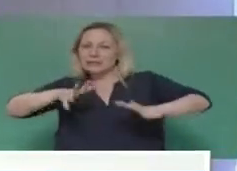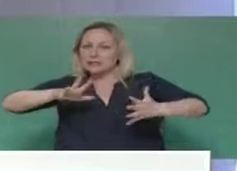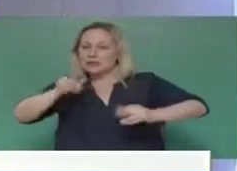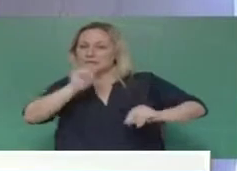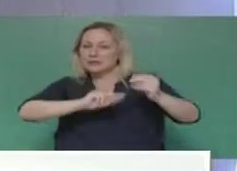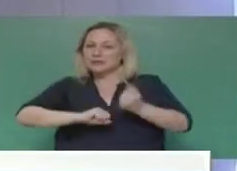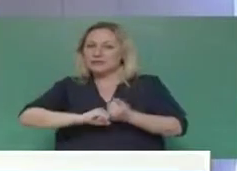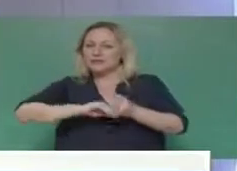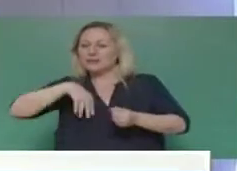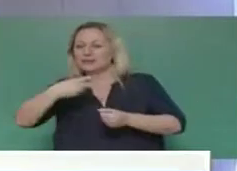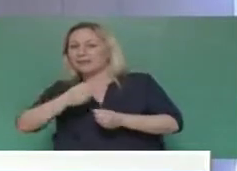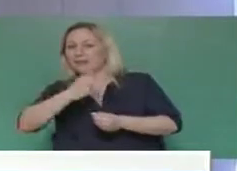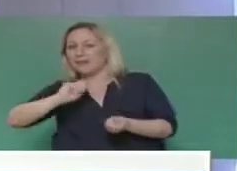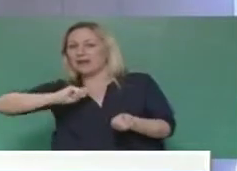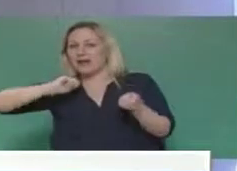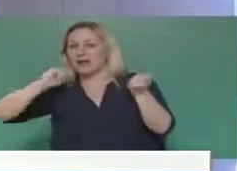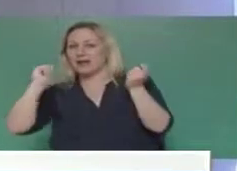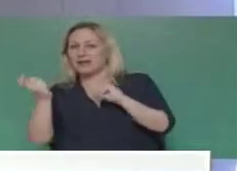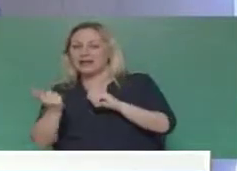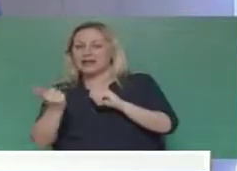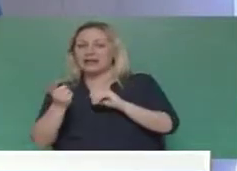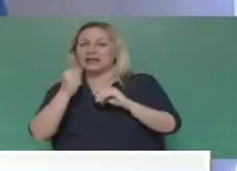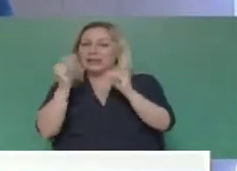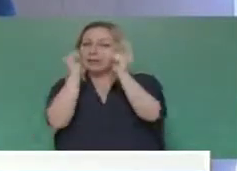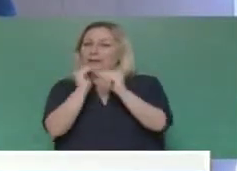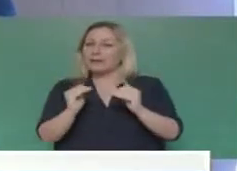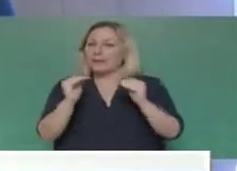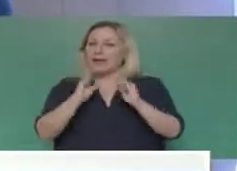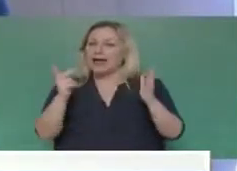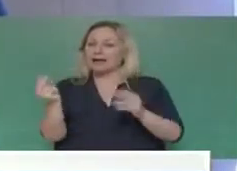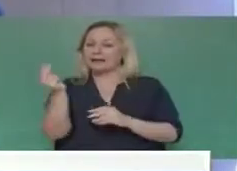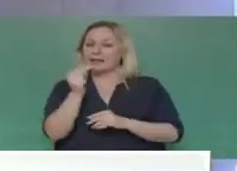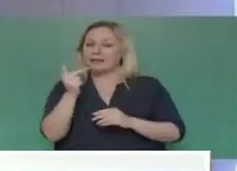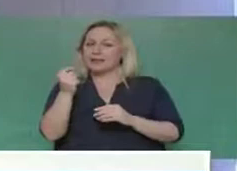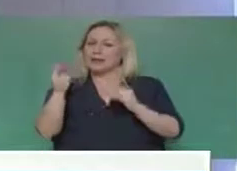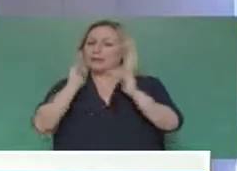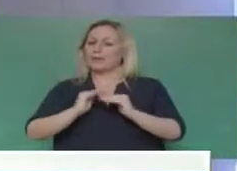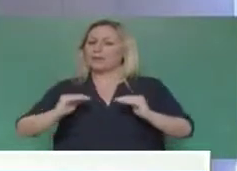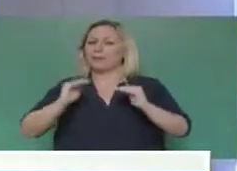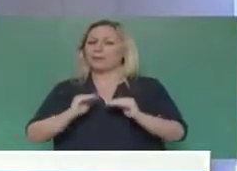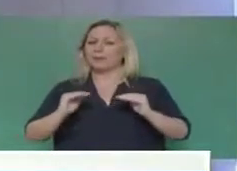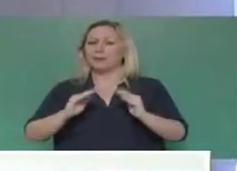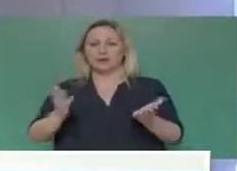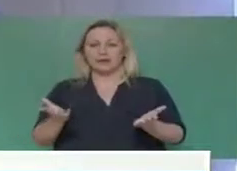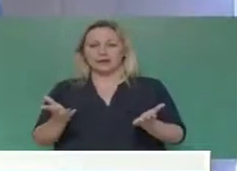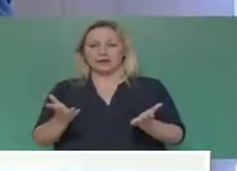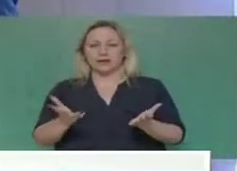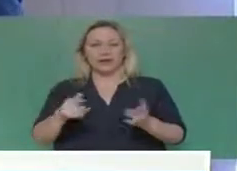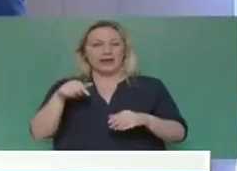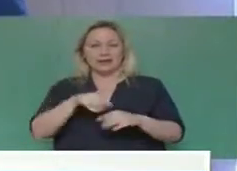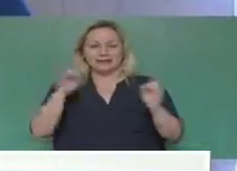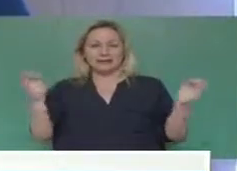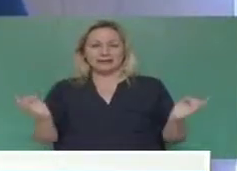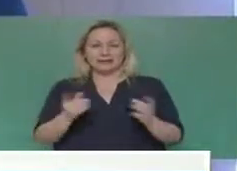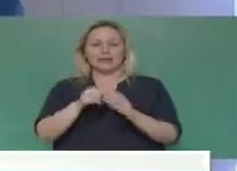μετά να συζητήσουμε τις μεταρρυθμίσεις. Χαμηλώνουμε τους τόνους, άμα είναι πολύ βαριά τα θέματα. Δεν έγινε και τίποτα αν πάει, αν δεν πάει ο Δήμαρχος